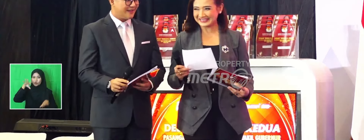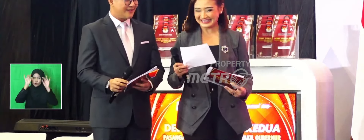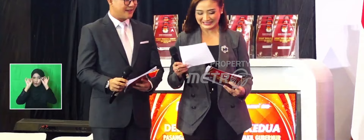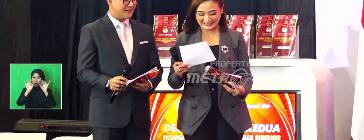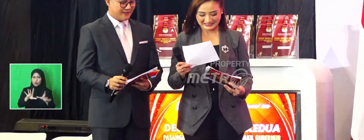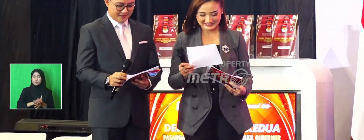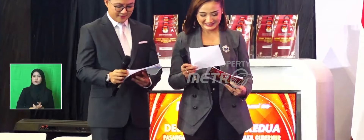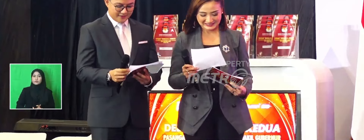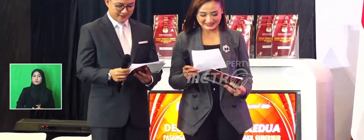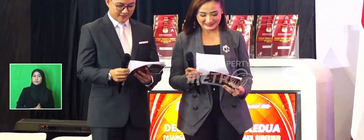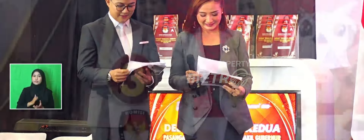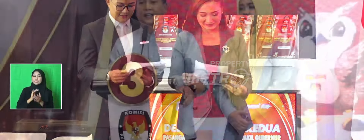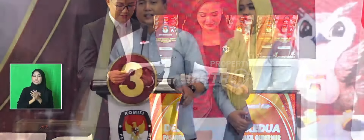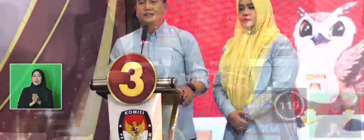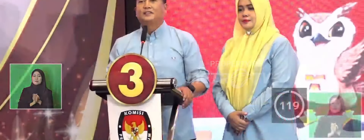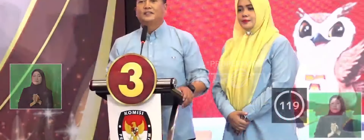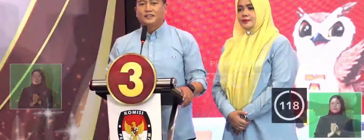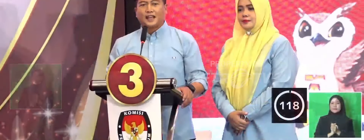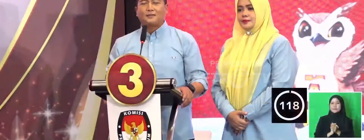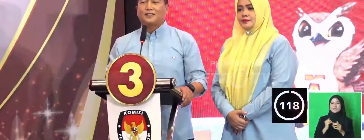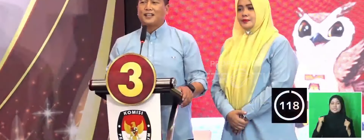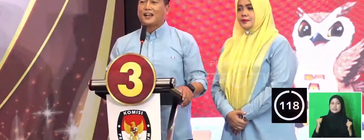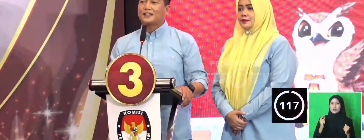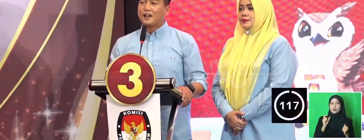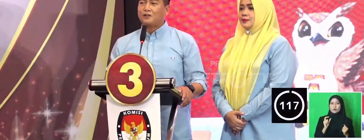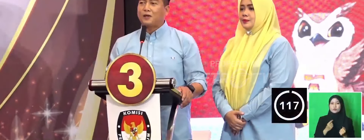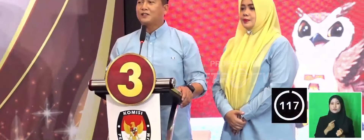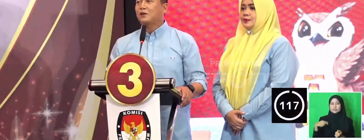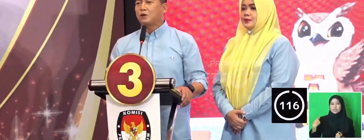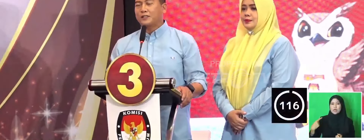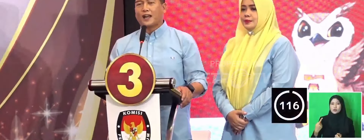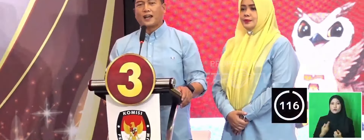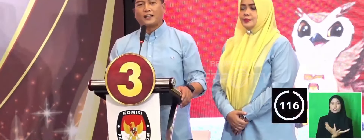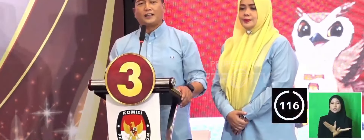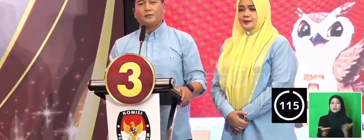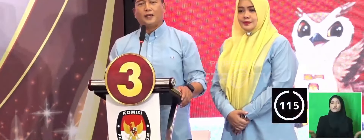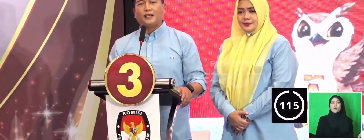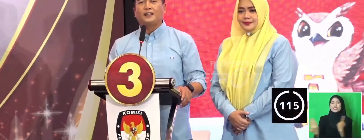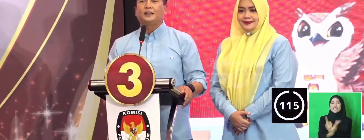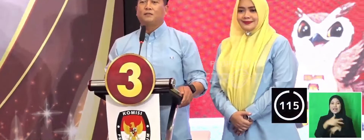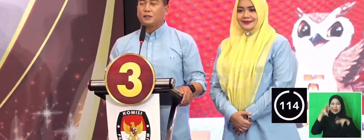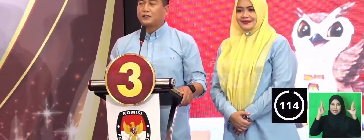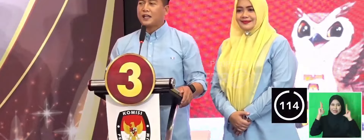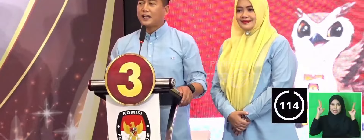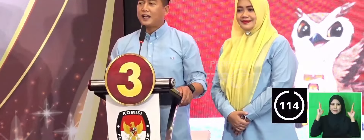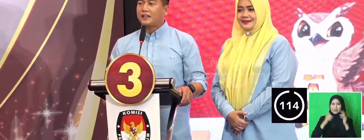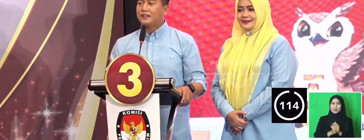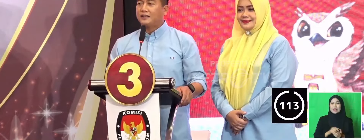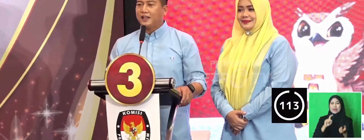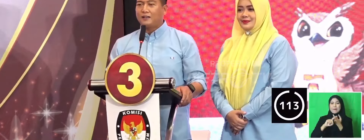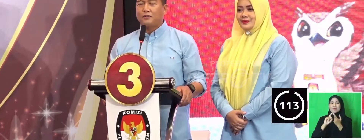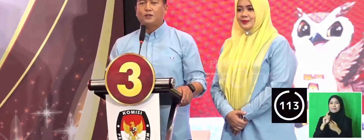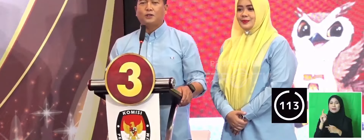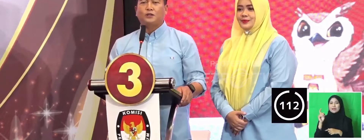wabarakatuh salam sej salam sejahtera selalu bagi seluruh masyarakat NTB Batur Sasak